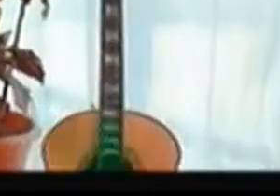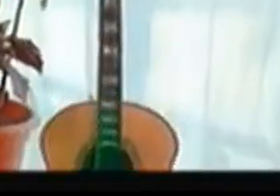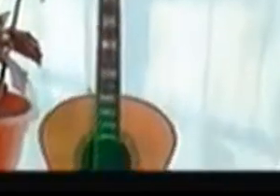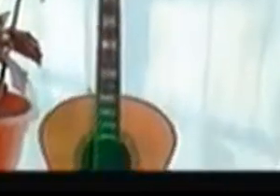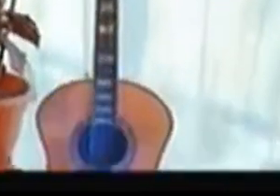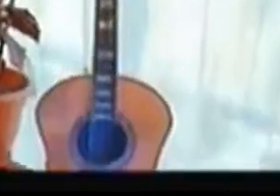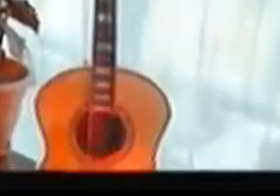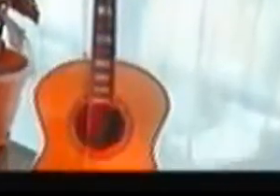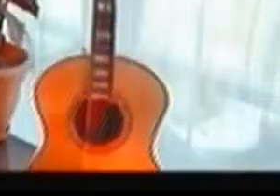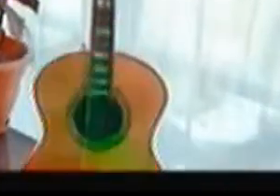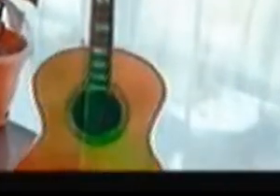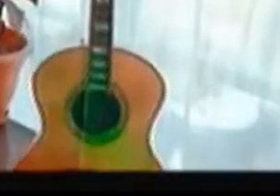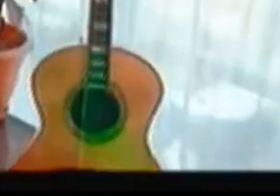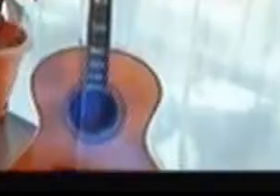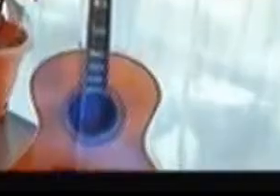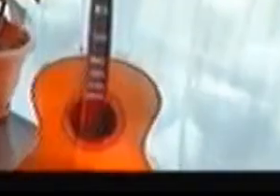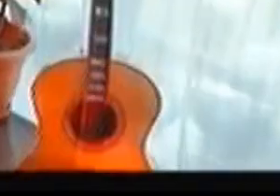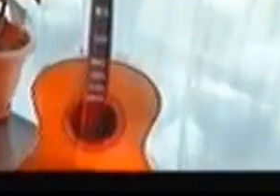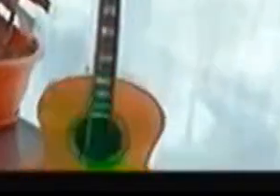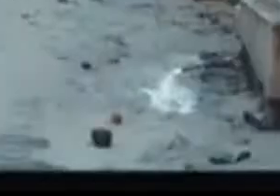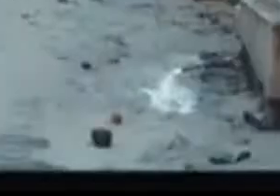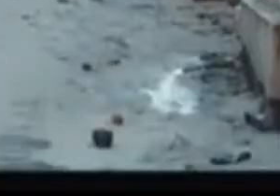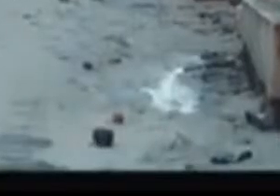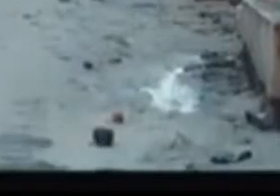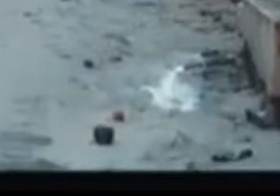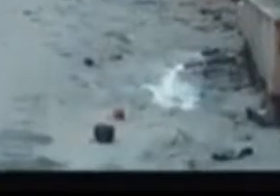Situation is permanent.